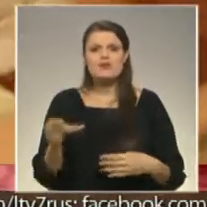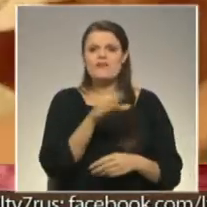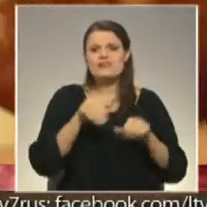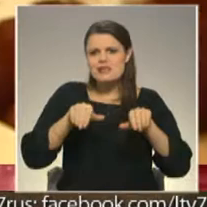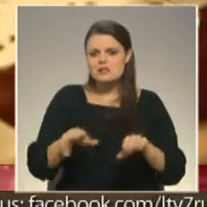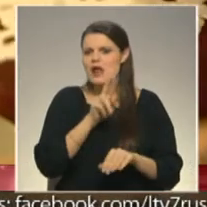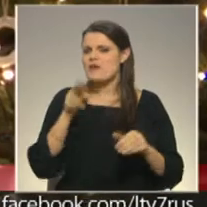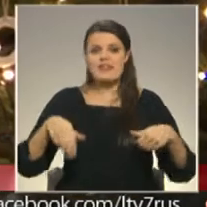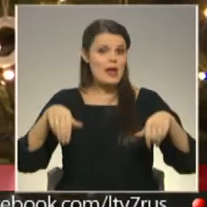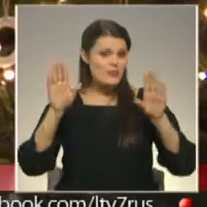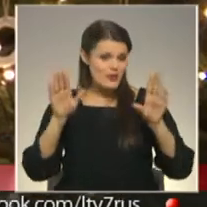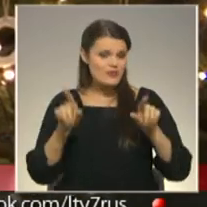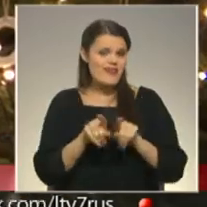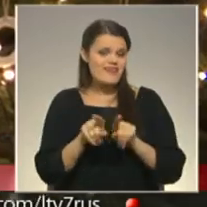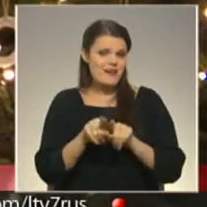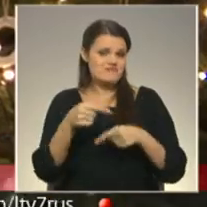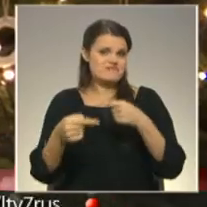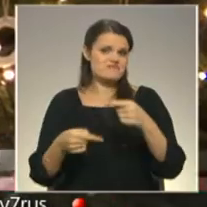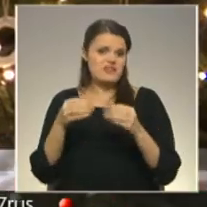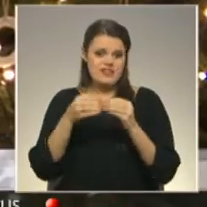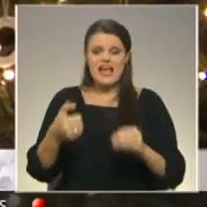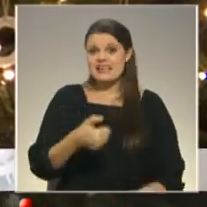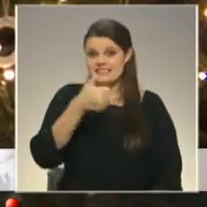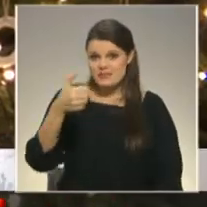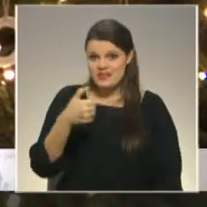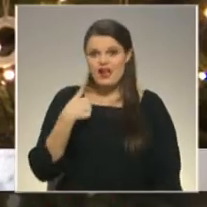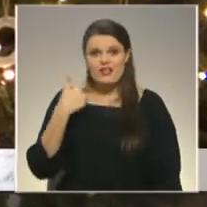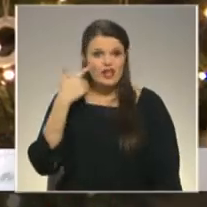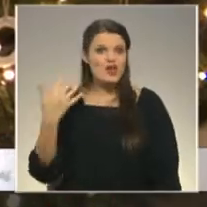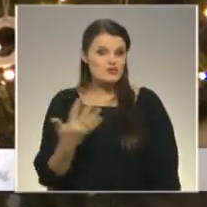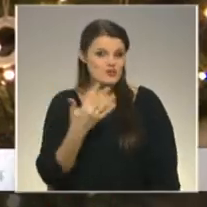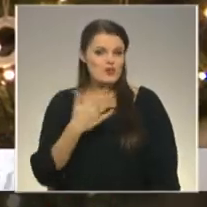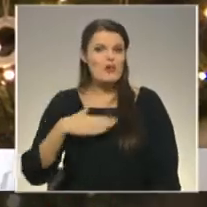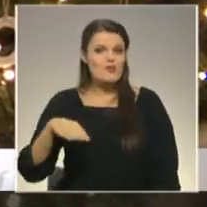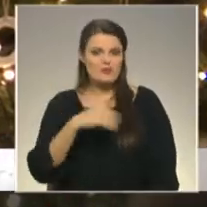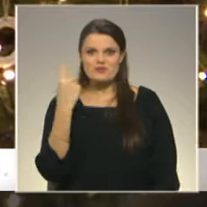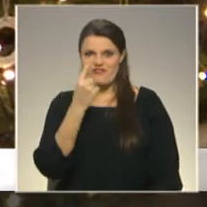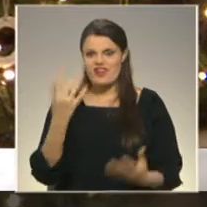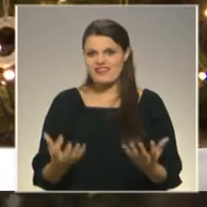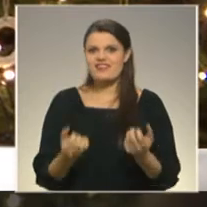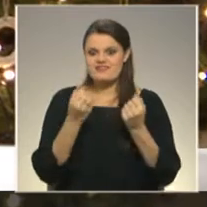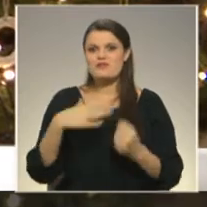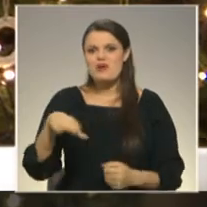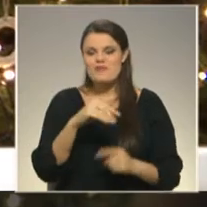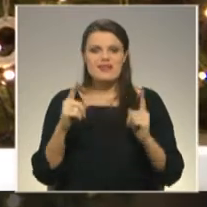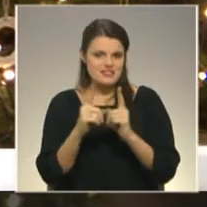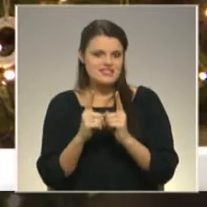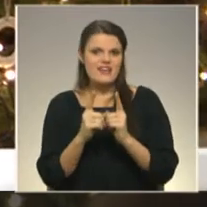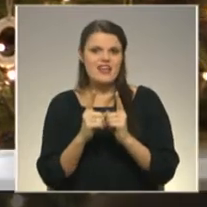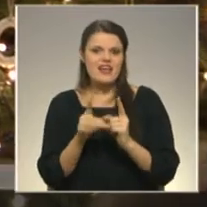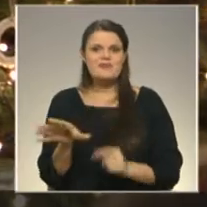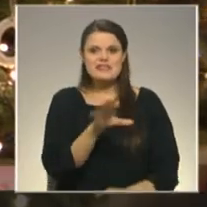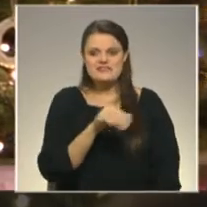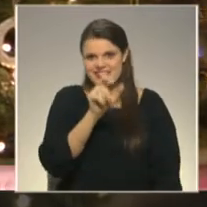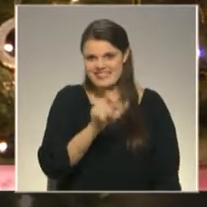nolēmušas nepadoties. Tā kā pagājuši 10 gadi un es domāju, ka tas ir mūsu vienīgais glābiņš, ka mēs attiekamies